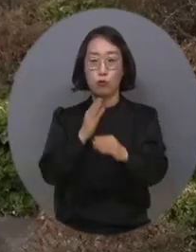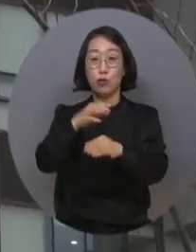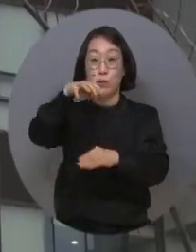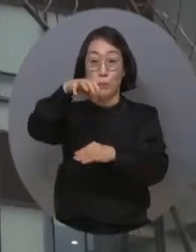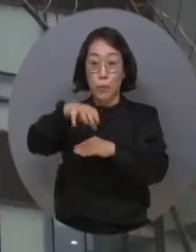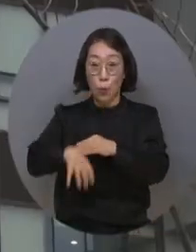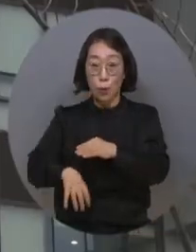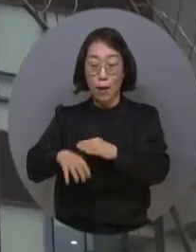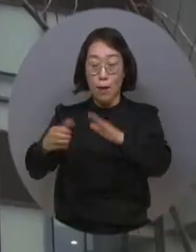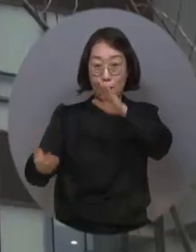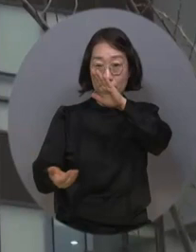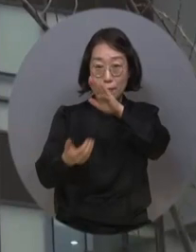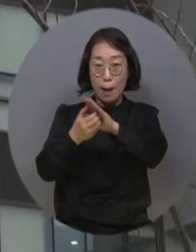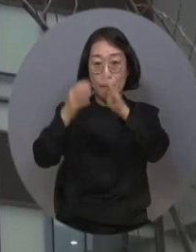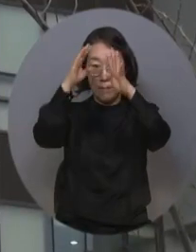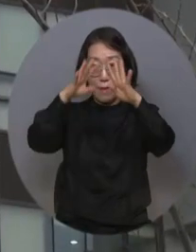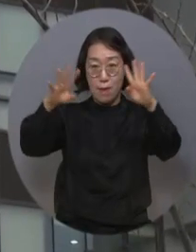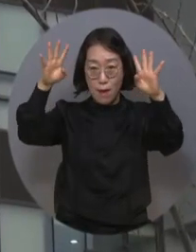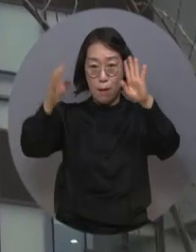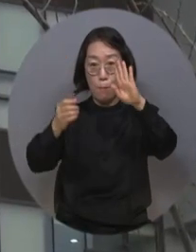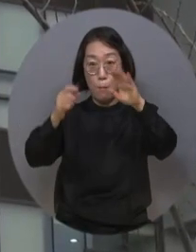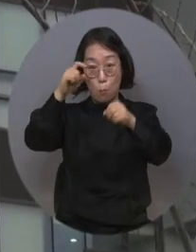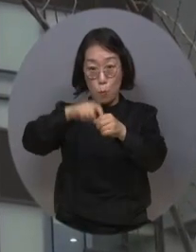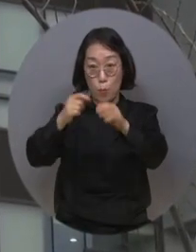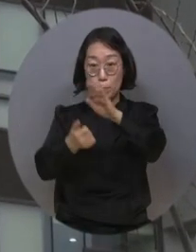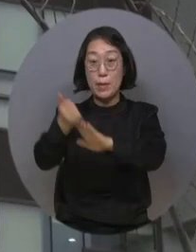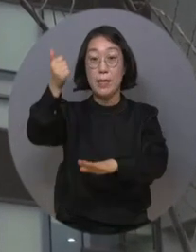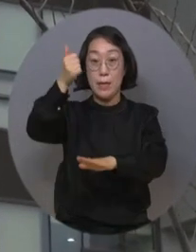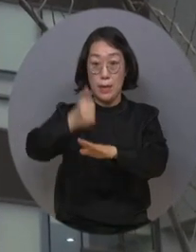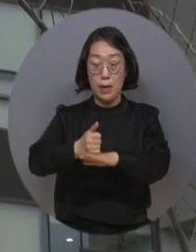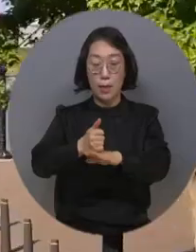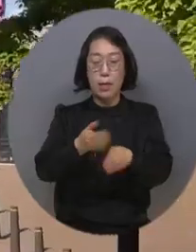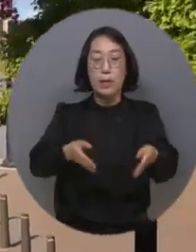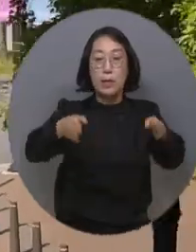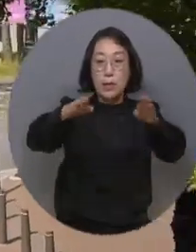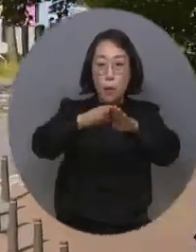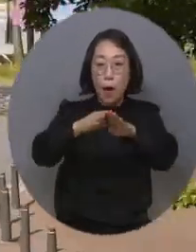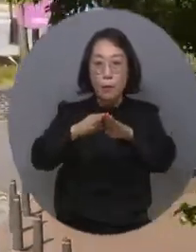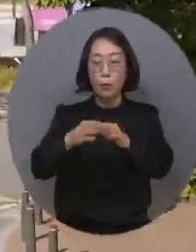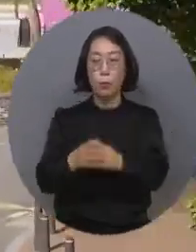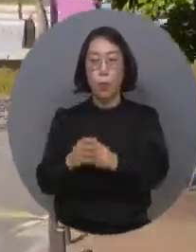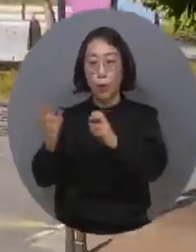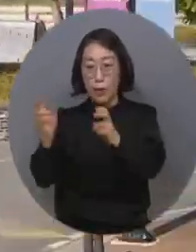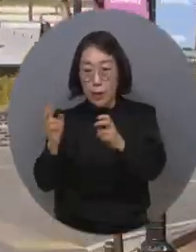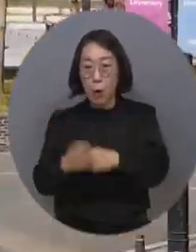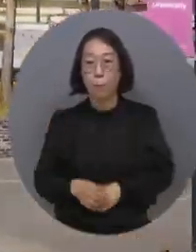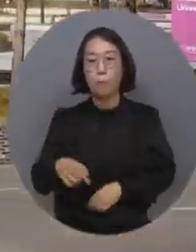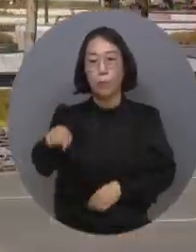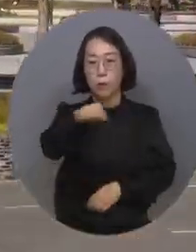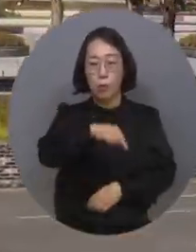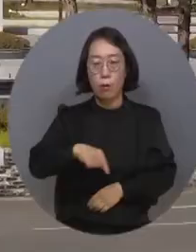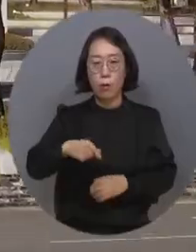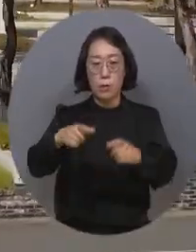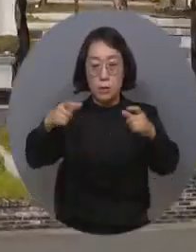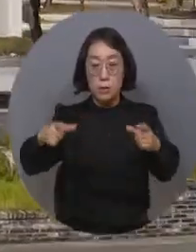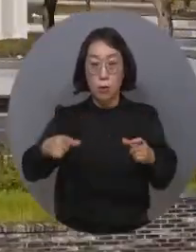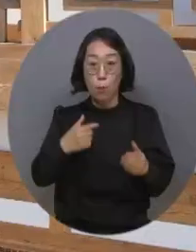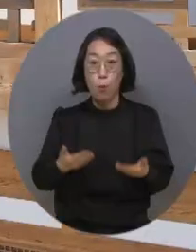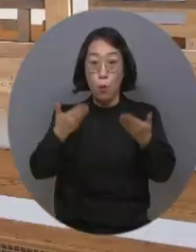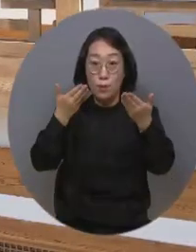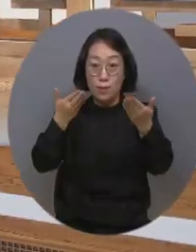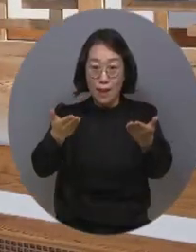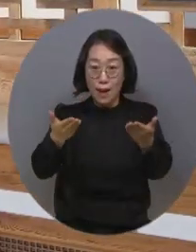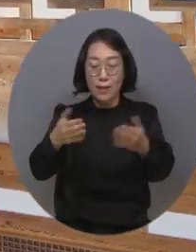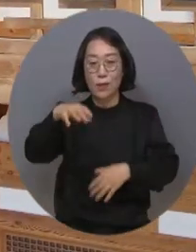글로벌 탑100 대학이라는 목표를 실현하고 기업과 기관, 더 나아가 지역사회와 국가에 봉사하는 기본에 충실한